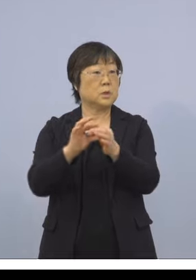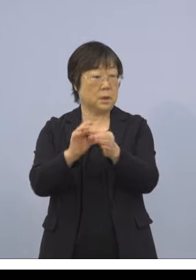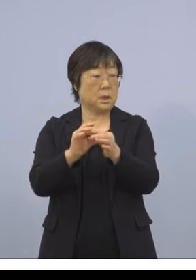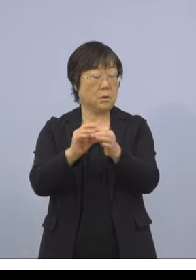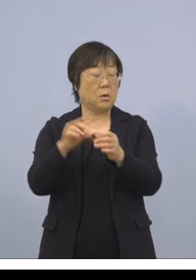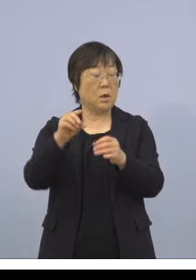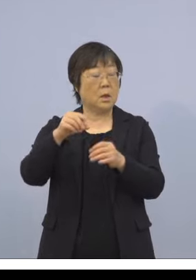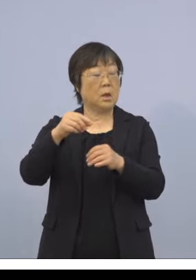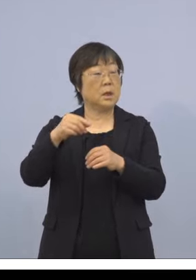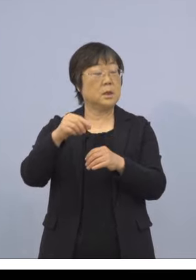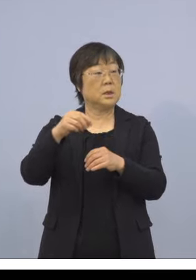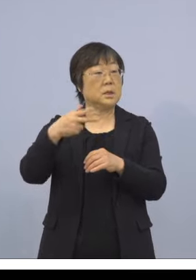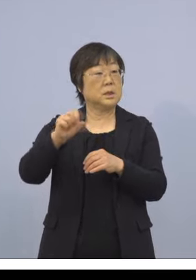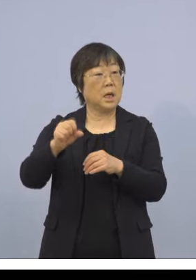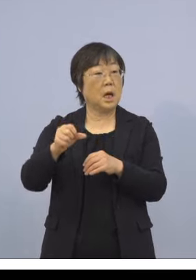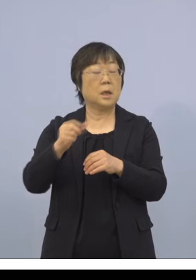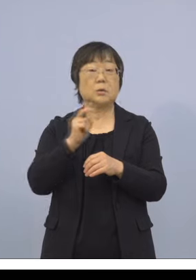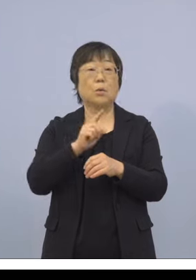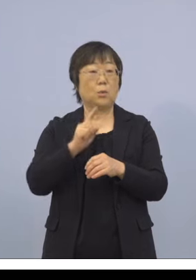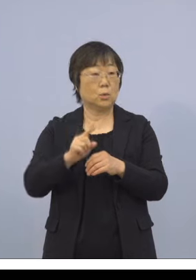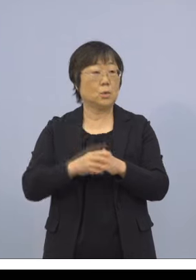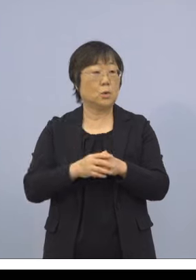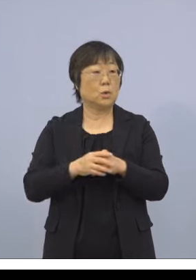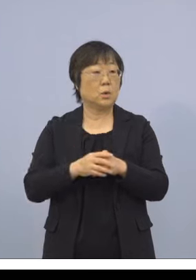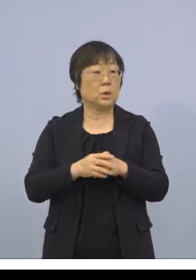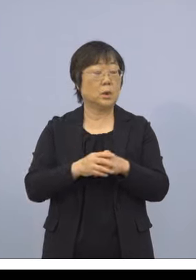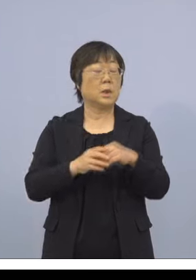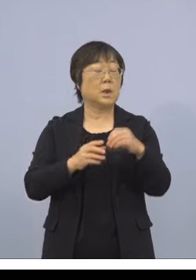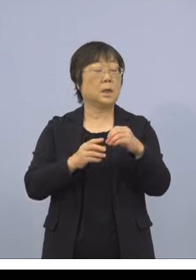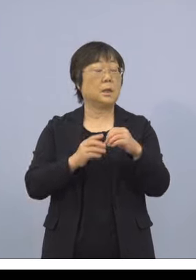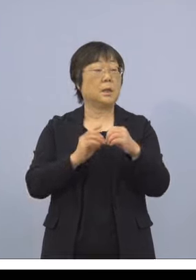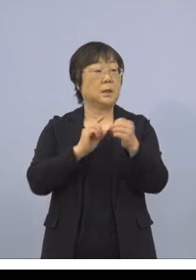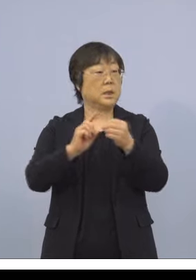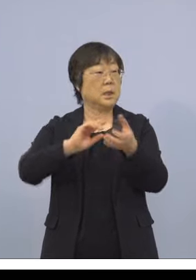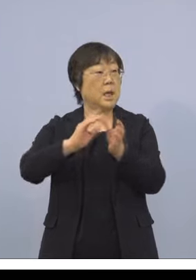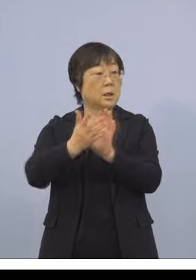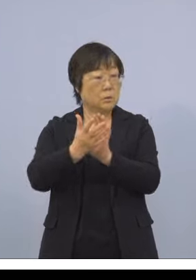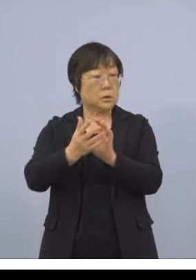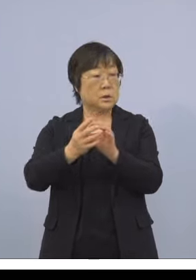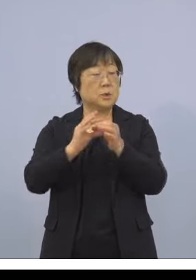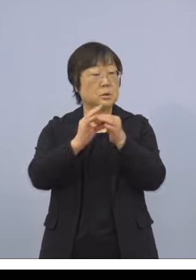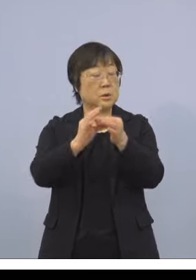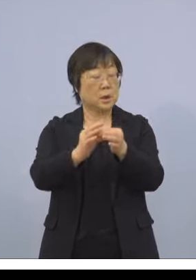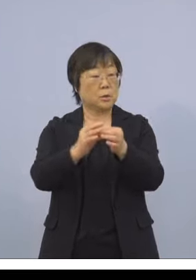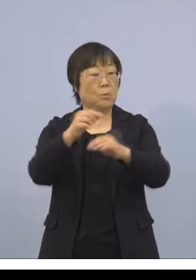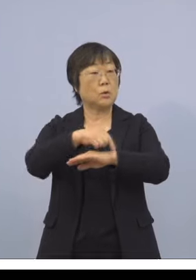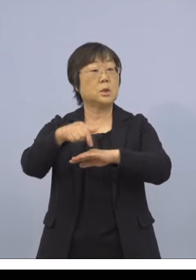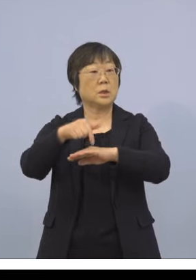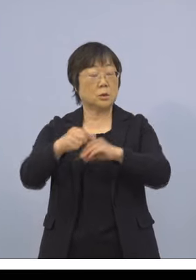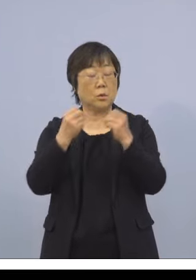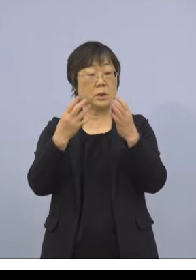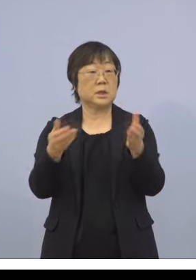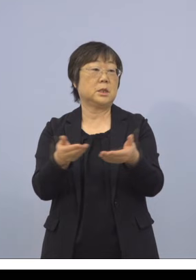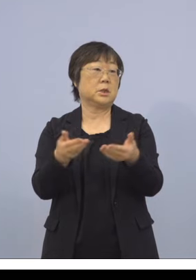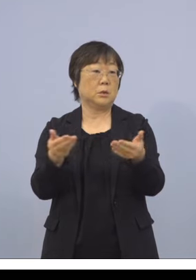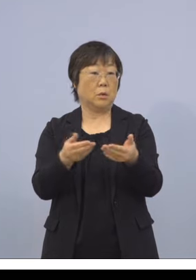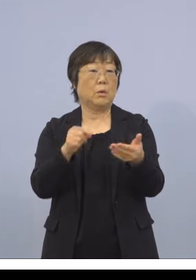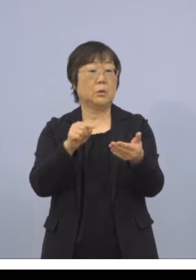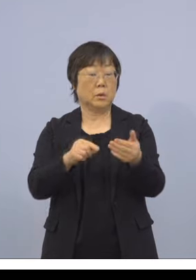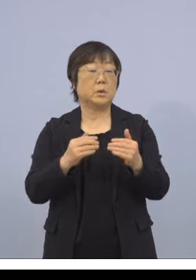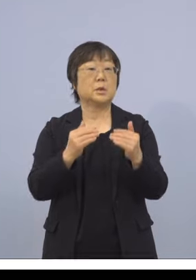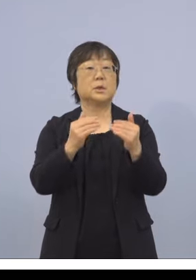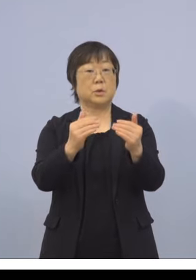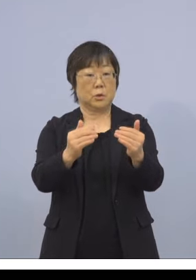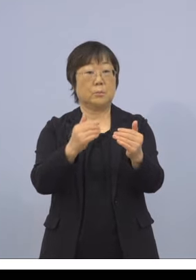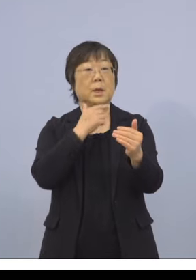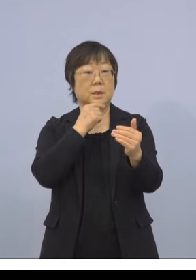ですね、まあ、DX を通じた支援プロジェクトにつきましても新規事業として進めさせ